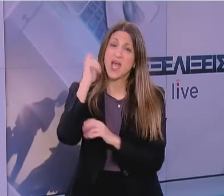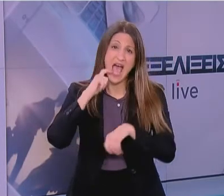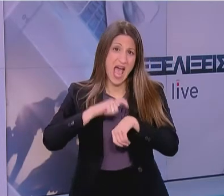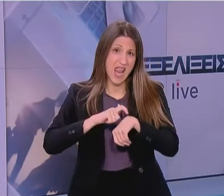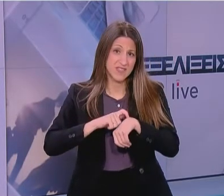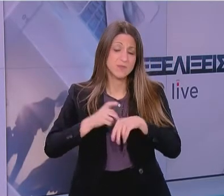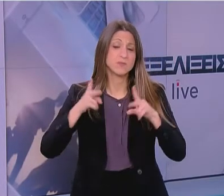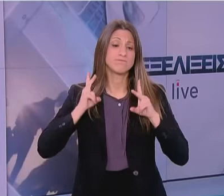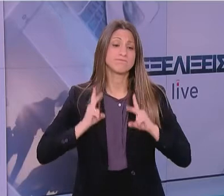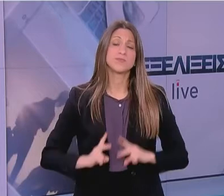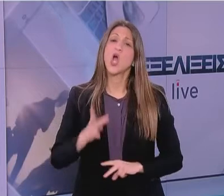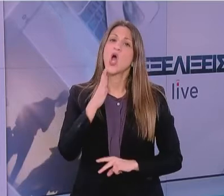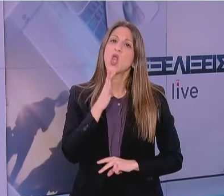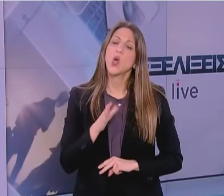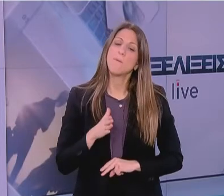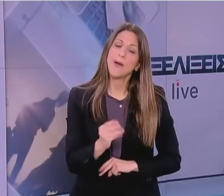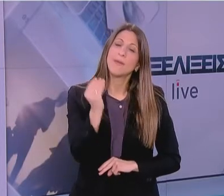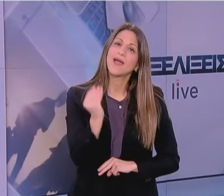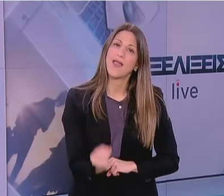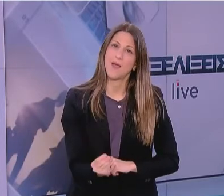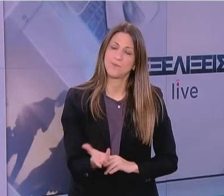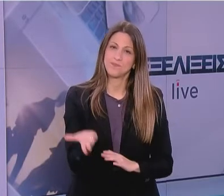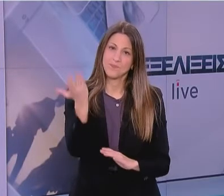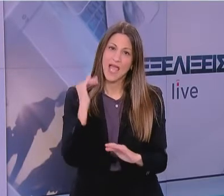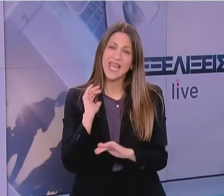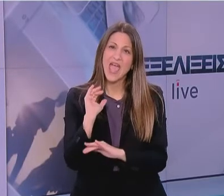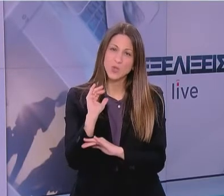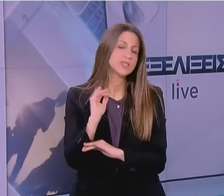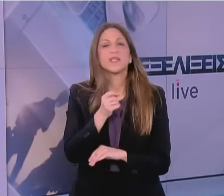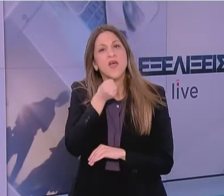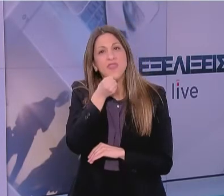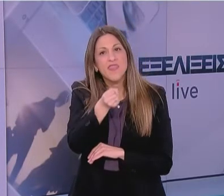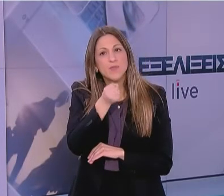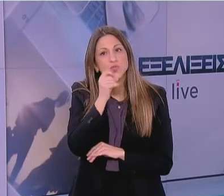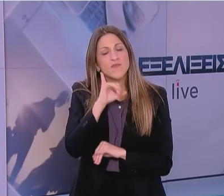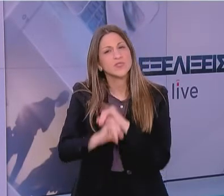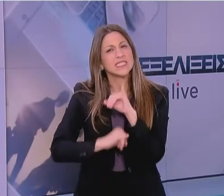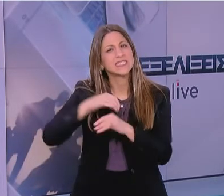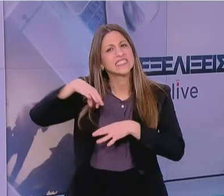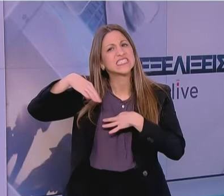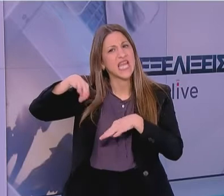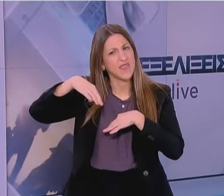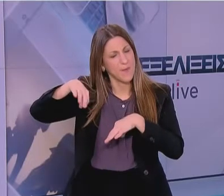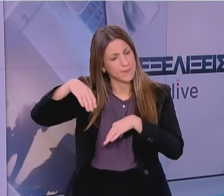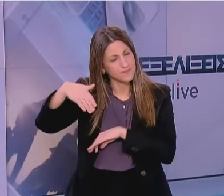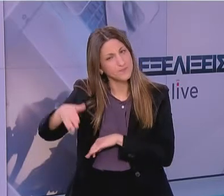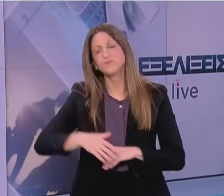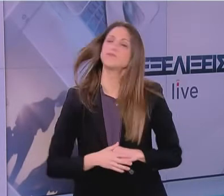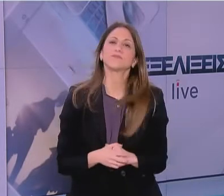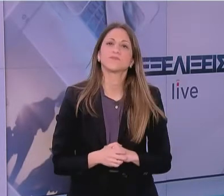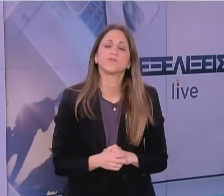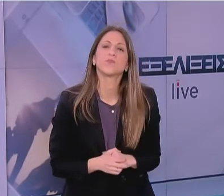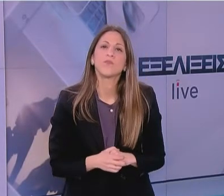έχουμε. Επόμενη ερώτηση από την κυρία Μπιμπή και την ιστοσελίδα υγεία.gr. Κύριε Τσιόδρα, συνάδελφοί σας εντός και